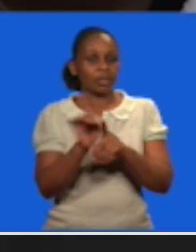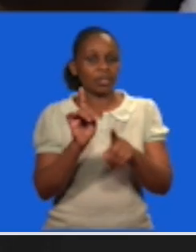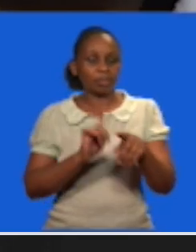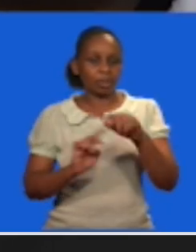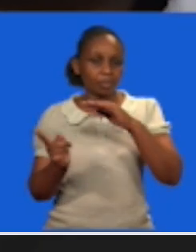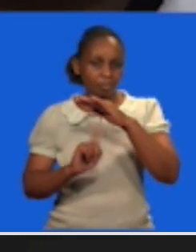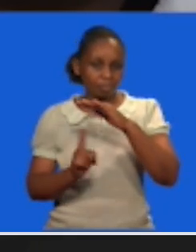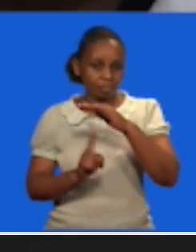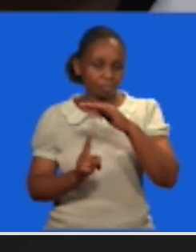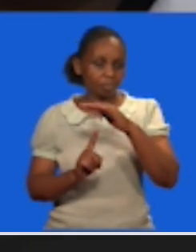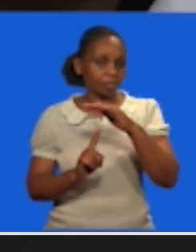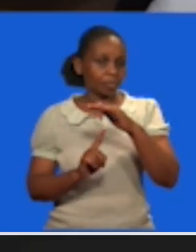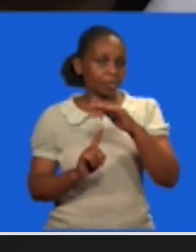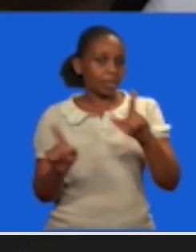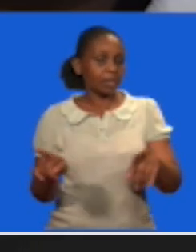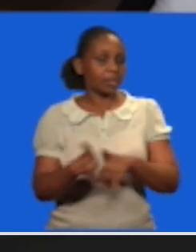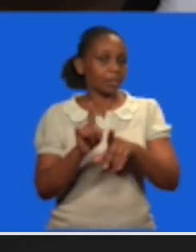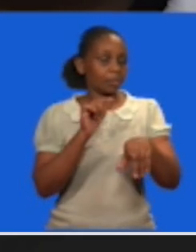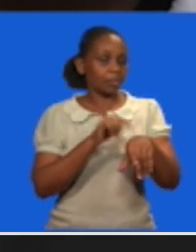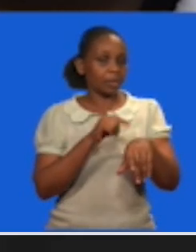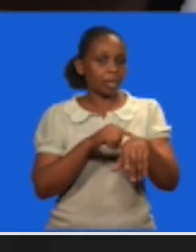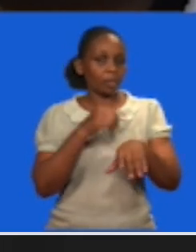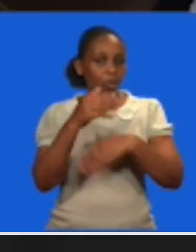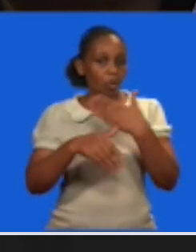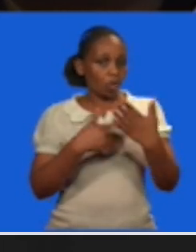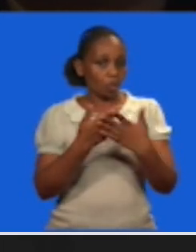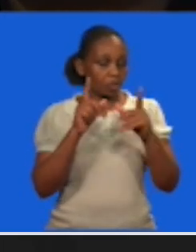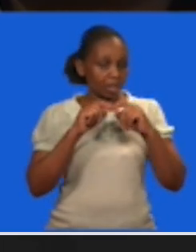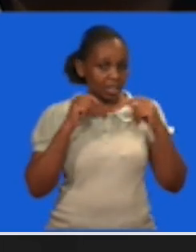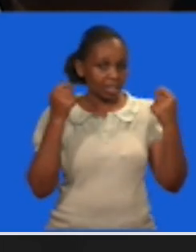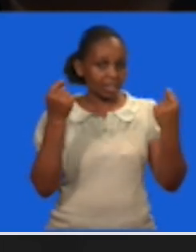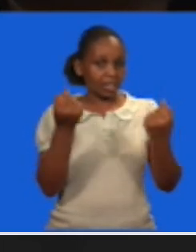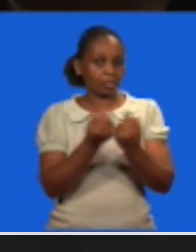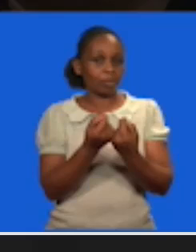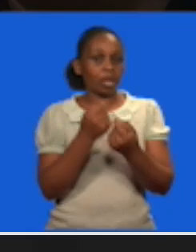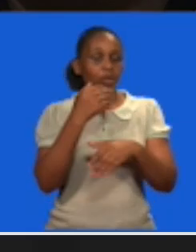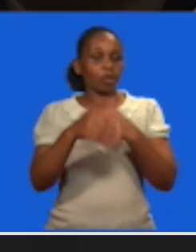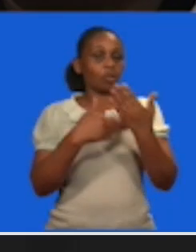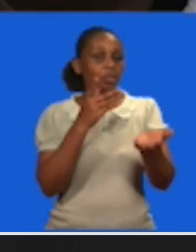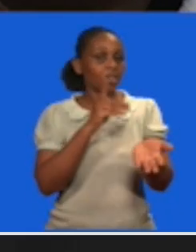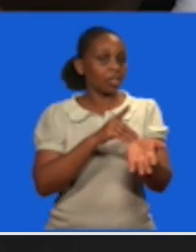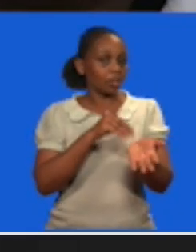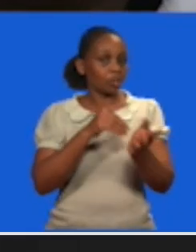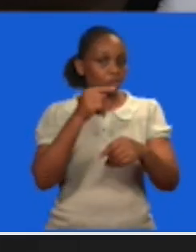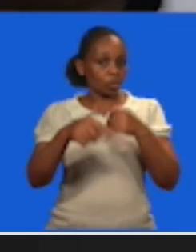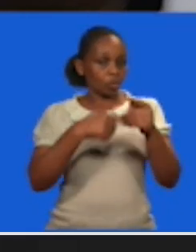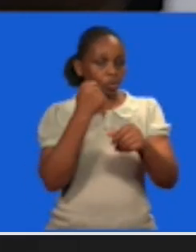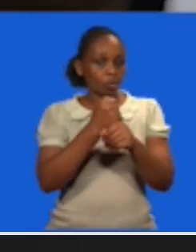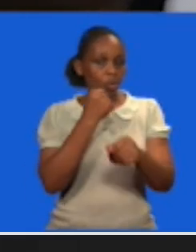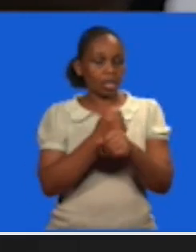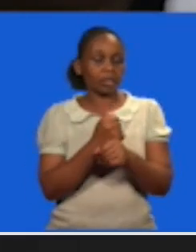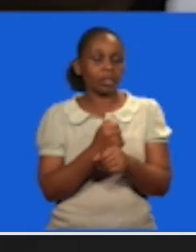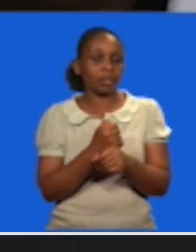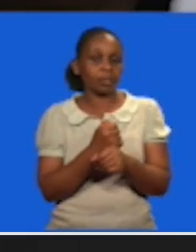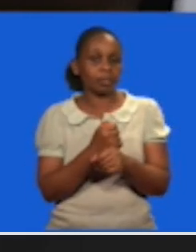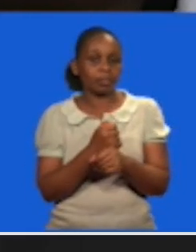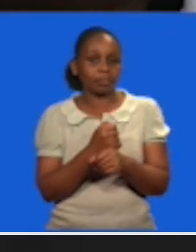Dr. Julius Malombe na waziri wetu na timu yetu ya HMT na madaktari wetu